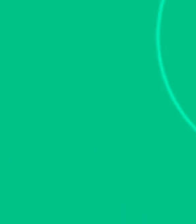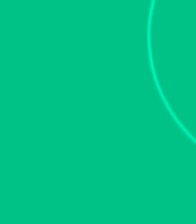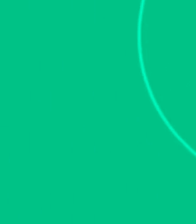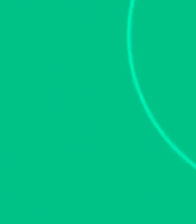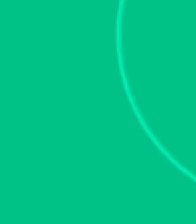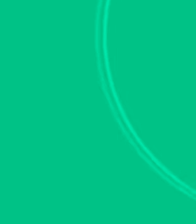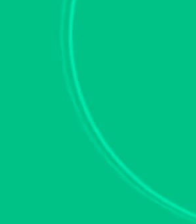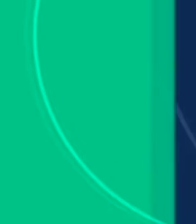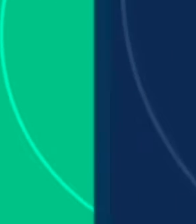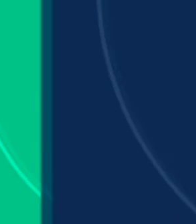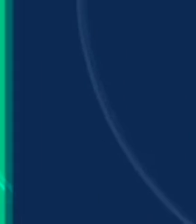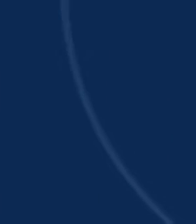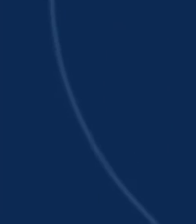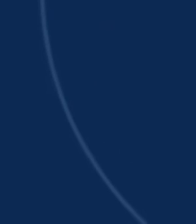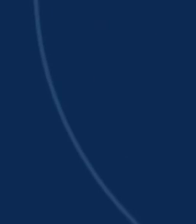Музика